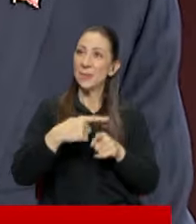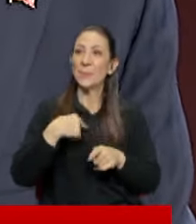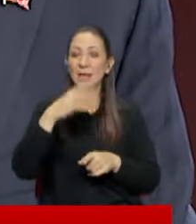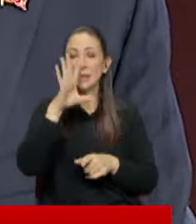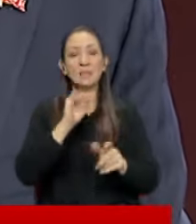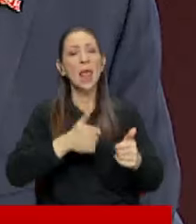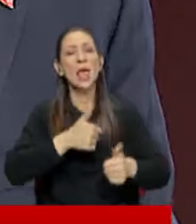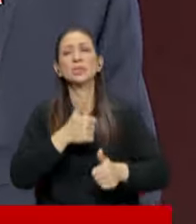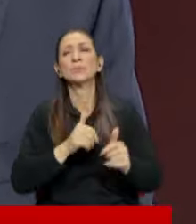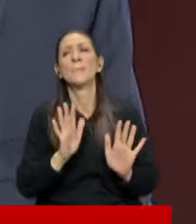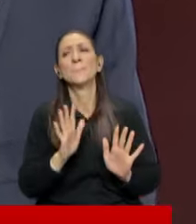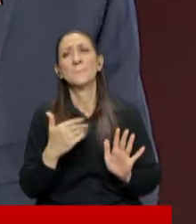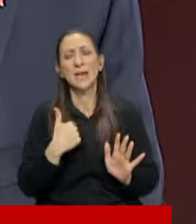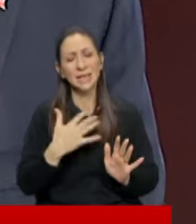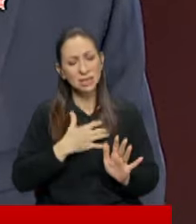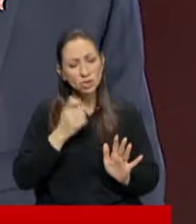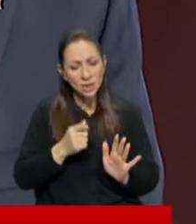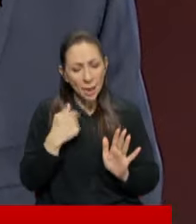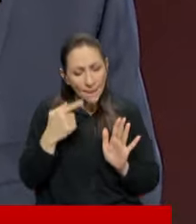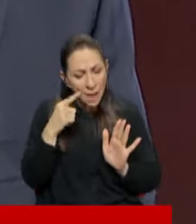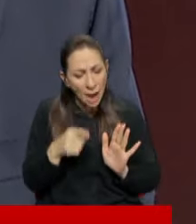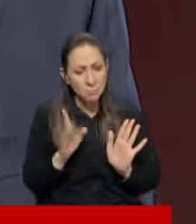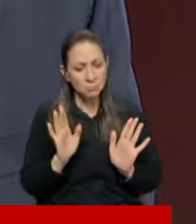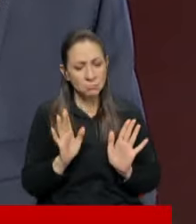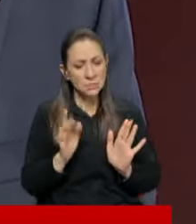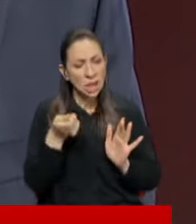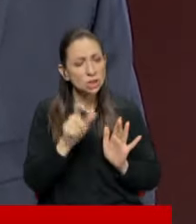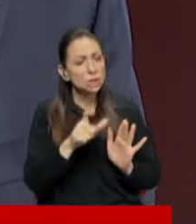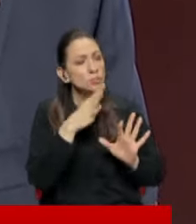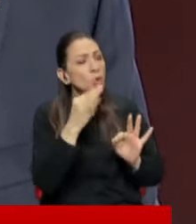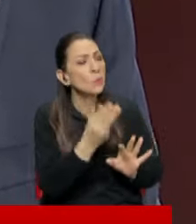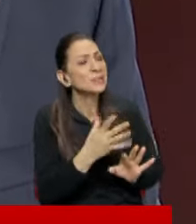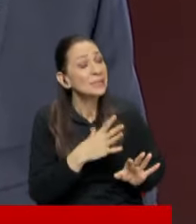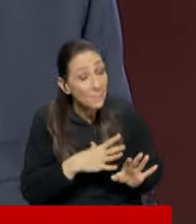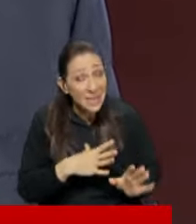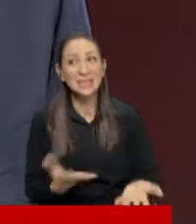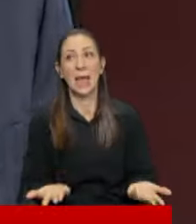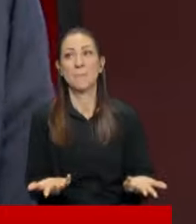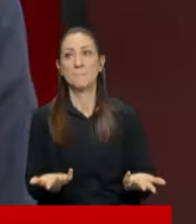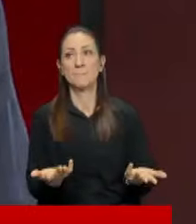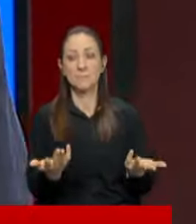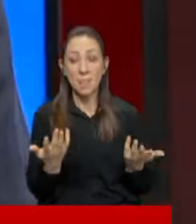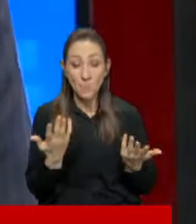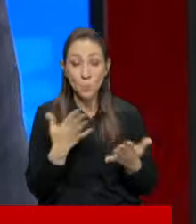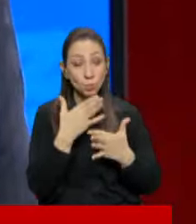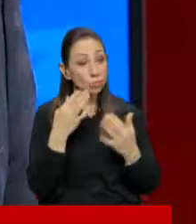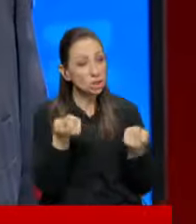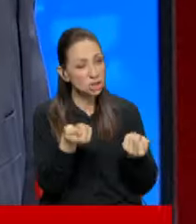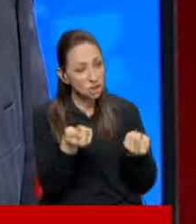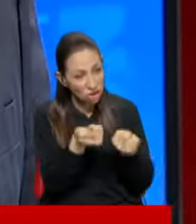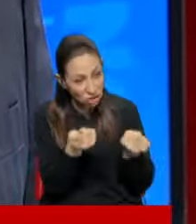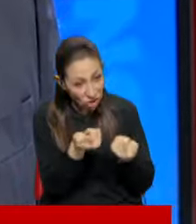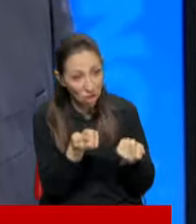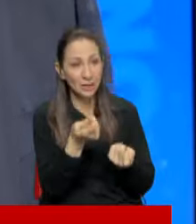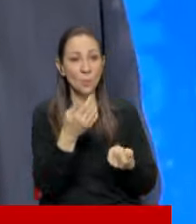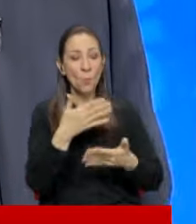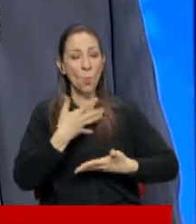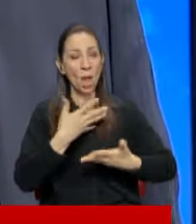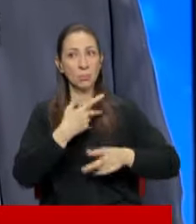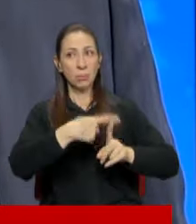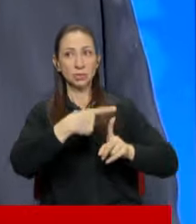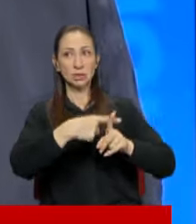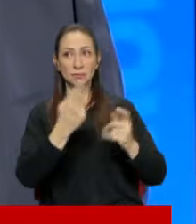kimseyle yarışmam. Ben kendi şartlarıma bakarım. İşçimin mutlu olmasını elbette isterim. Çünkü mutlu eleman, moralli çalışan eleman